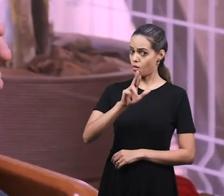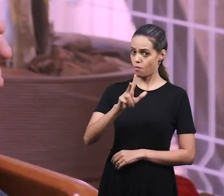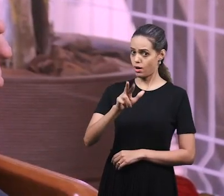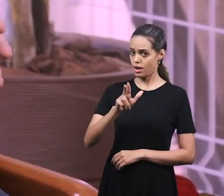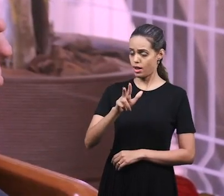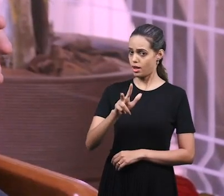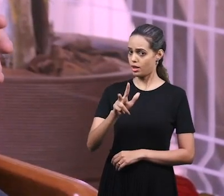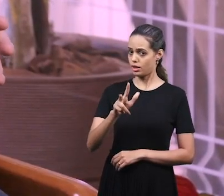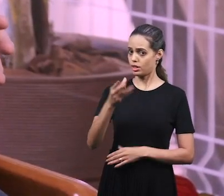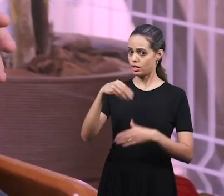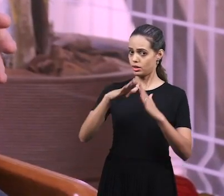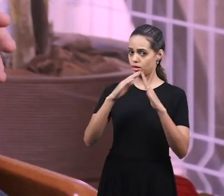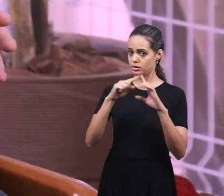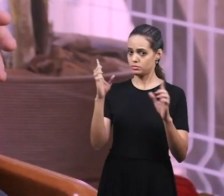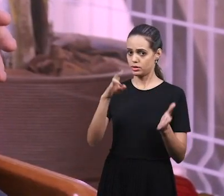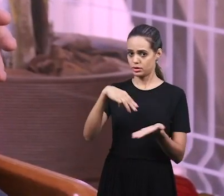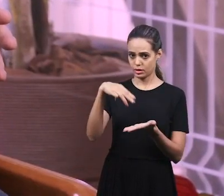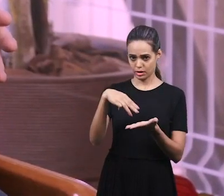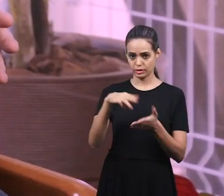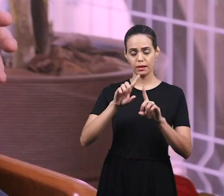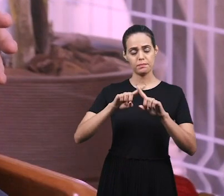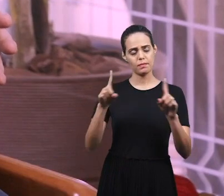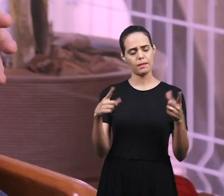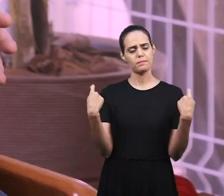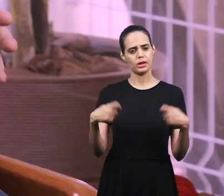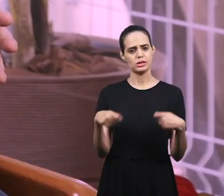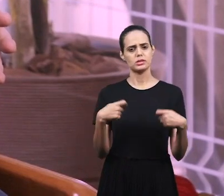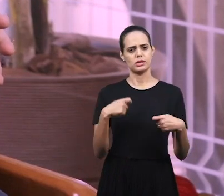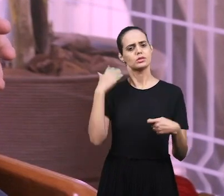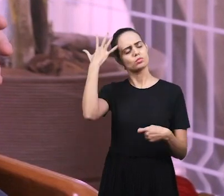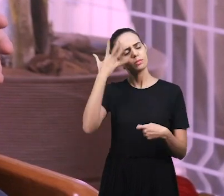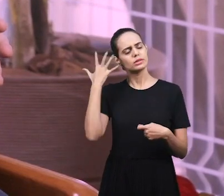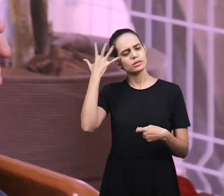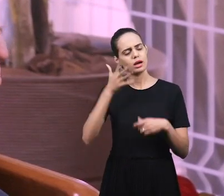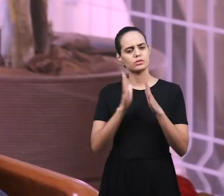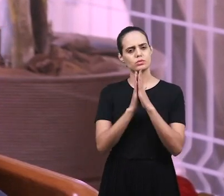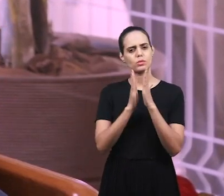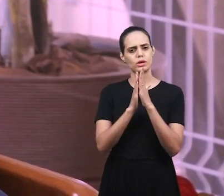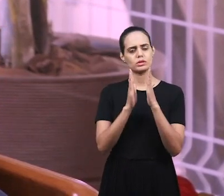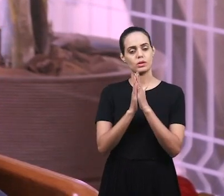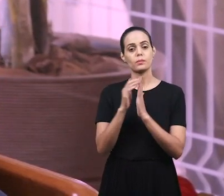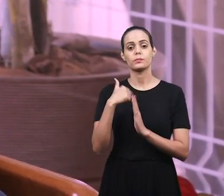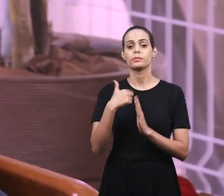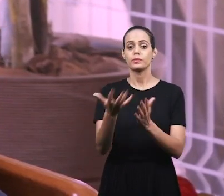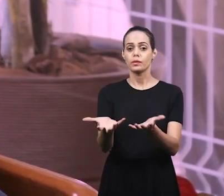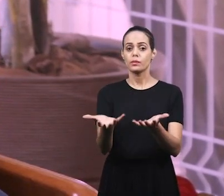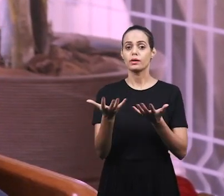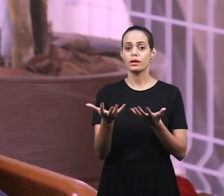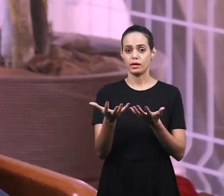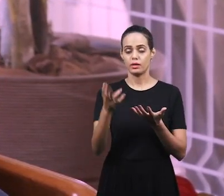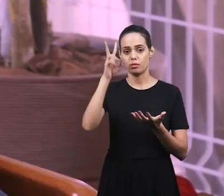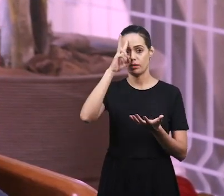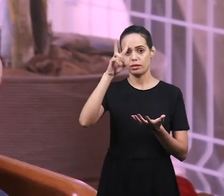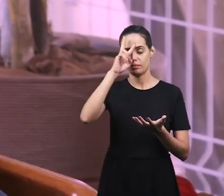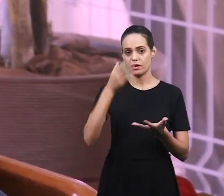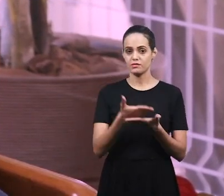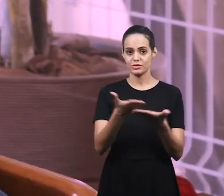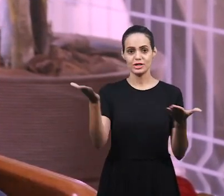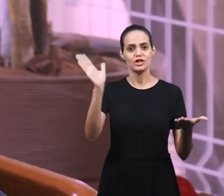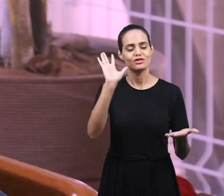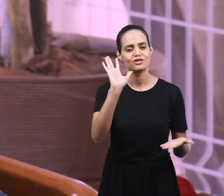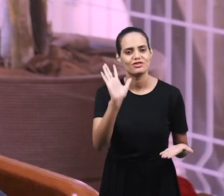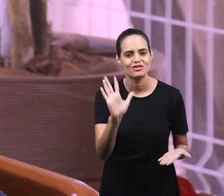l'Église chrétienne Maranatha au Brésil et ont besoin d'une parole de la part du Seigneur ou même d'une prière. Je veux vous rappeler